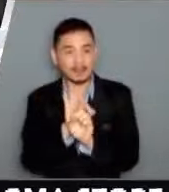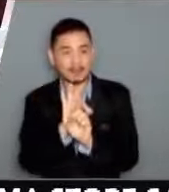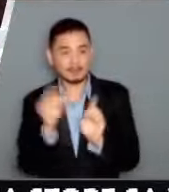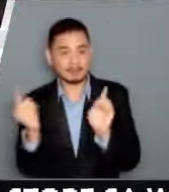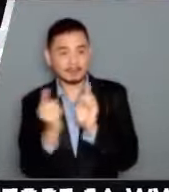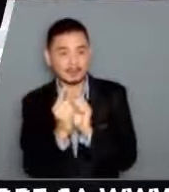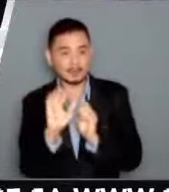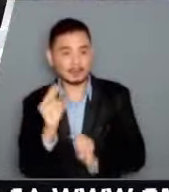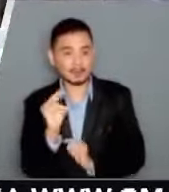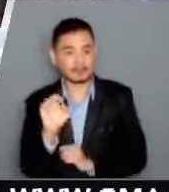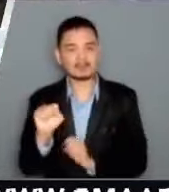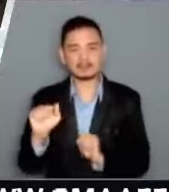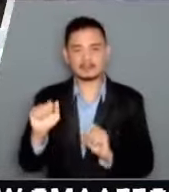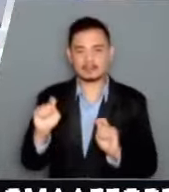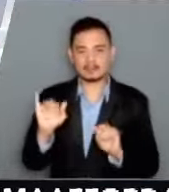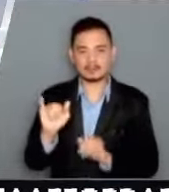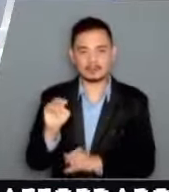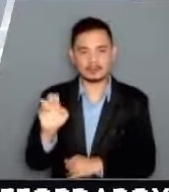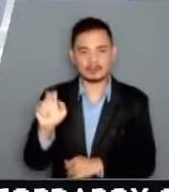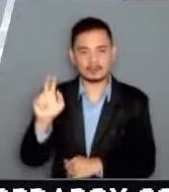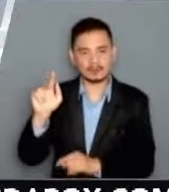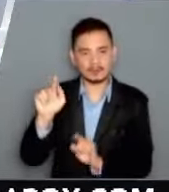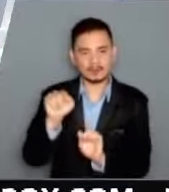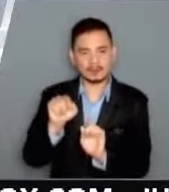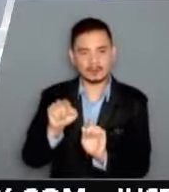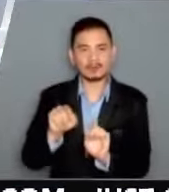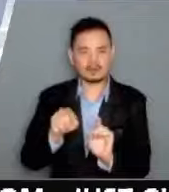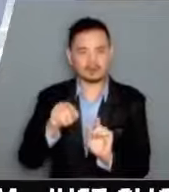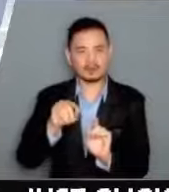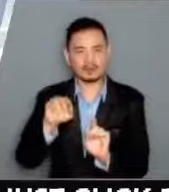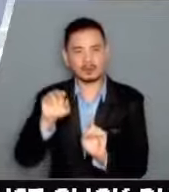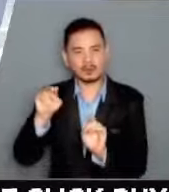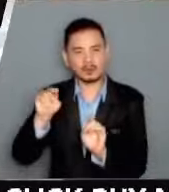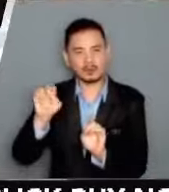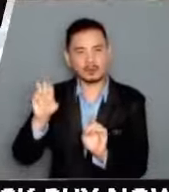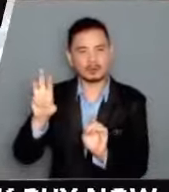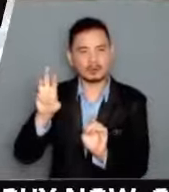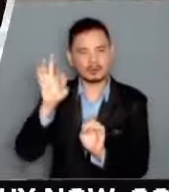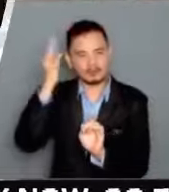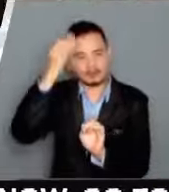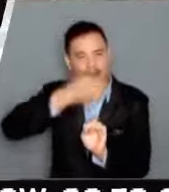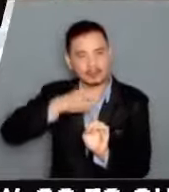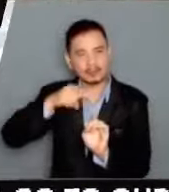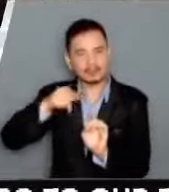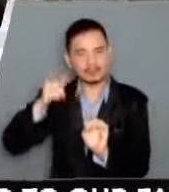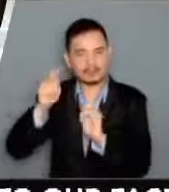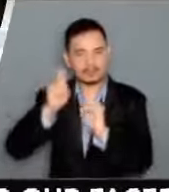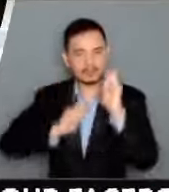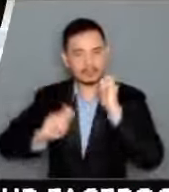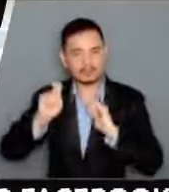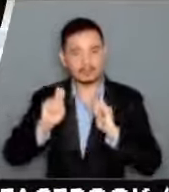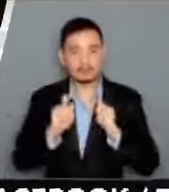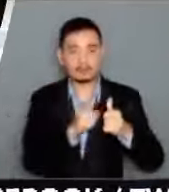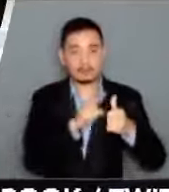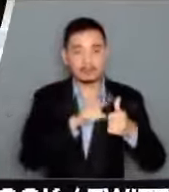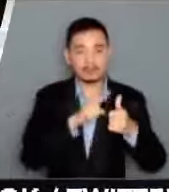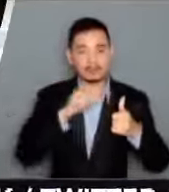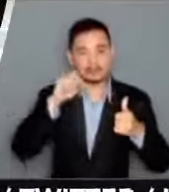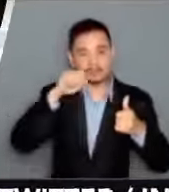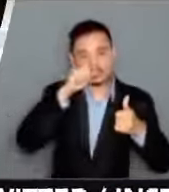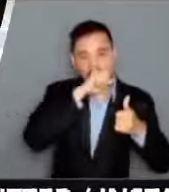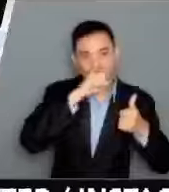22 sa New Frontier Theater. Nauna na siyang nagkaroon ng fan meeting sa Taiwan at Thailand ngayong buwan. Ang kanyang Pinoy